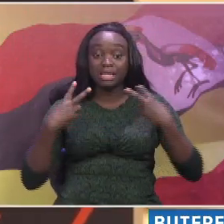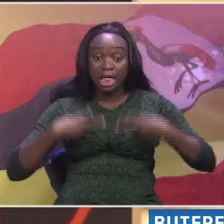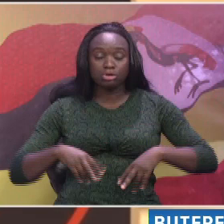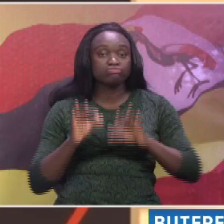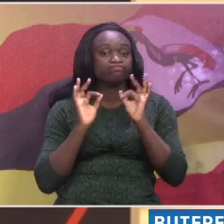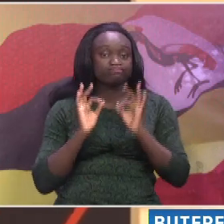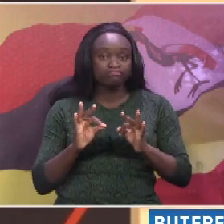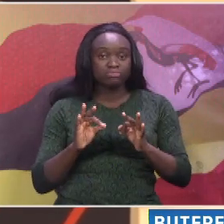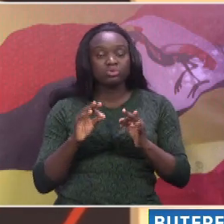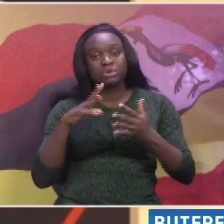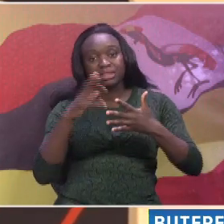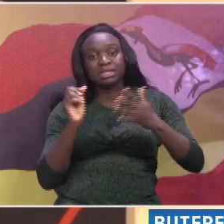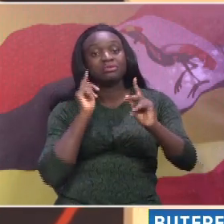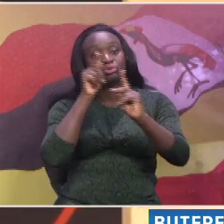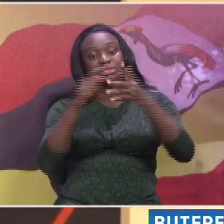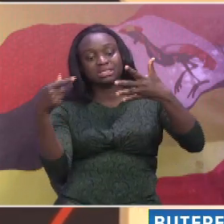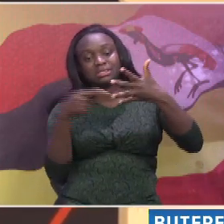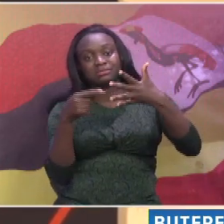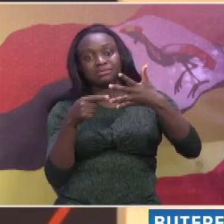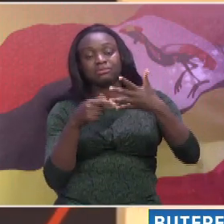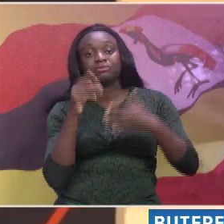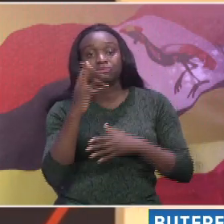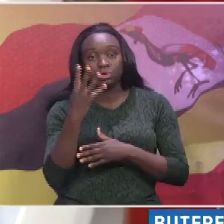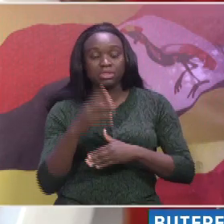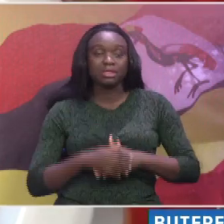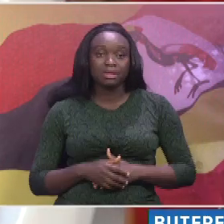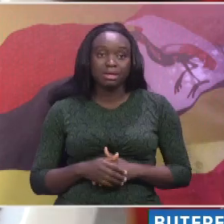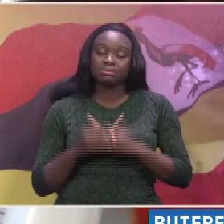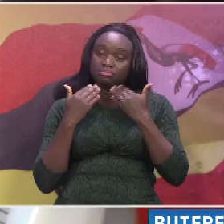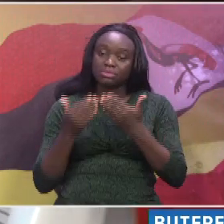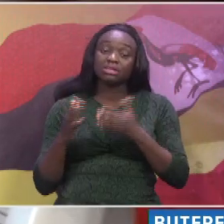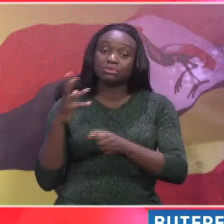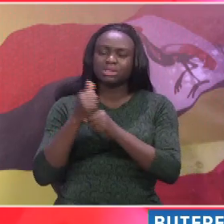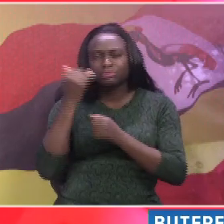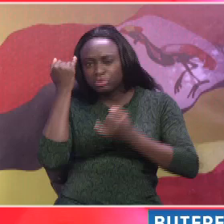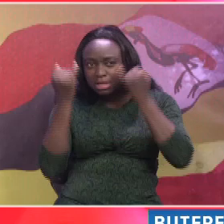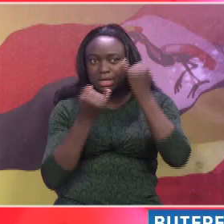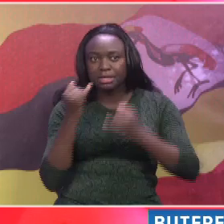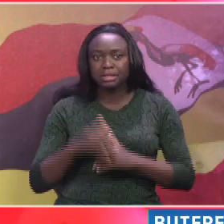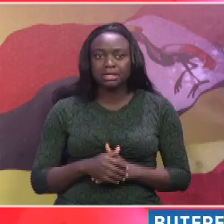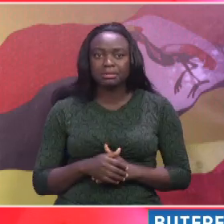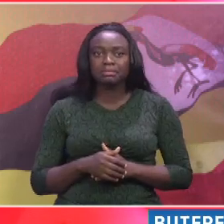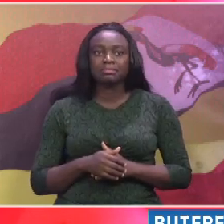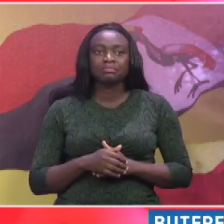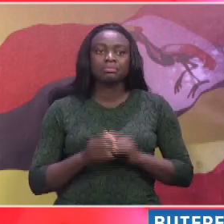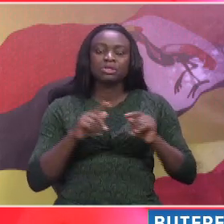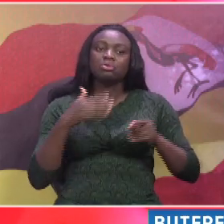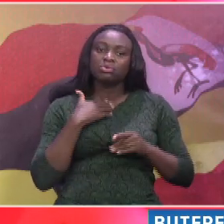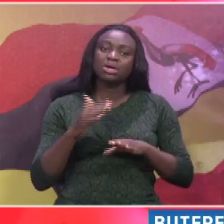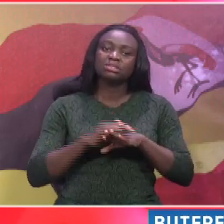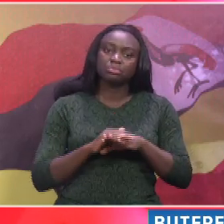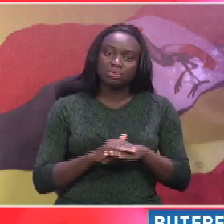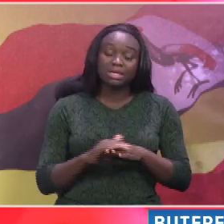buyita mu nsonga ssemasonga ey'okuna, era bw'atyo ne yeebaza aba Health Heart Foundation olw'ekirowoozo kino. Twagala Buganda ne